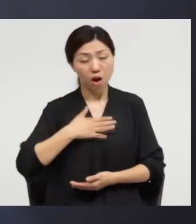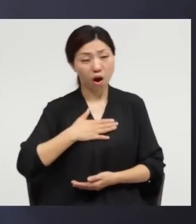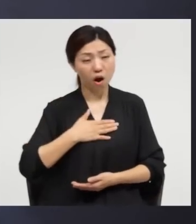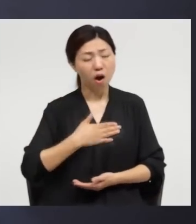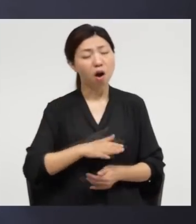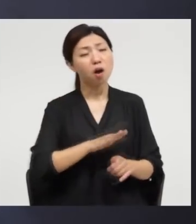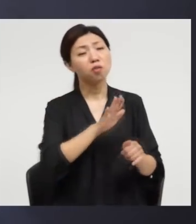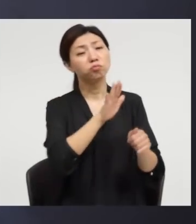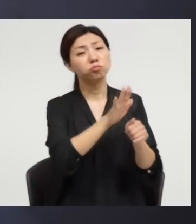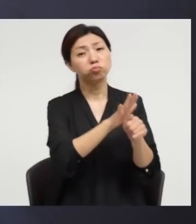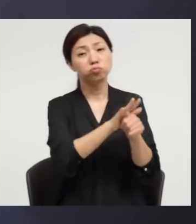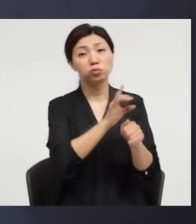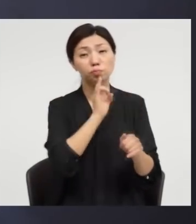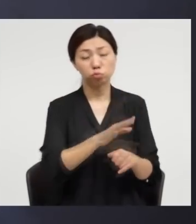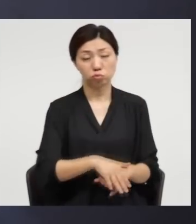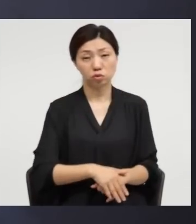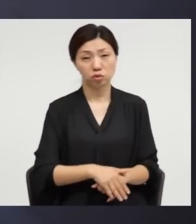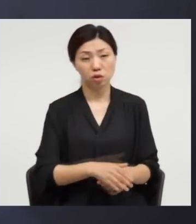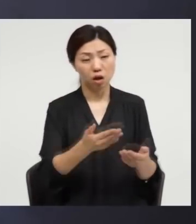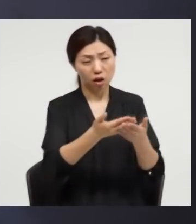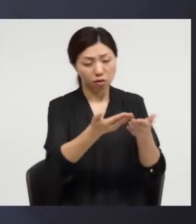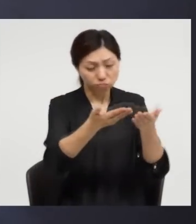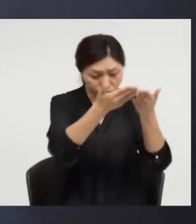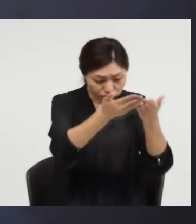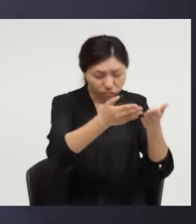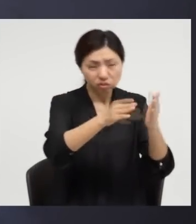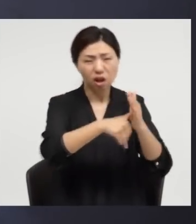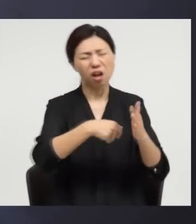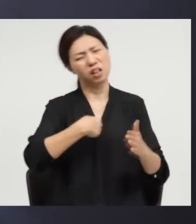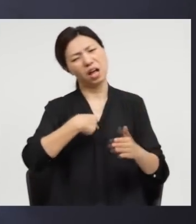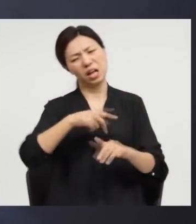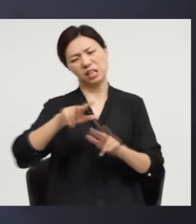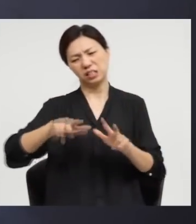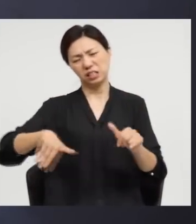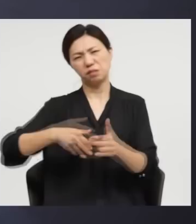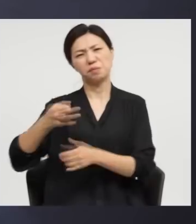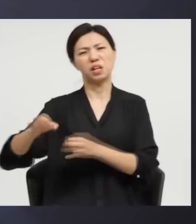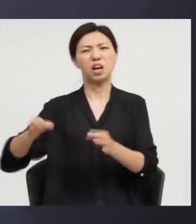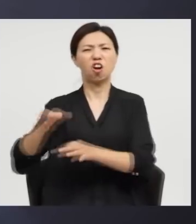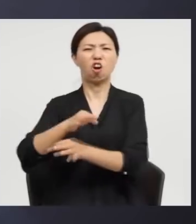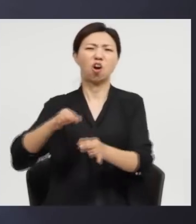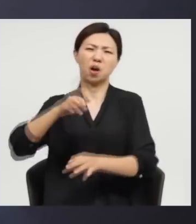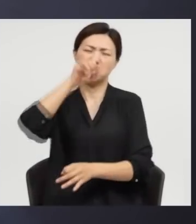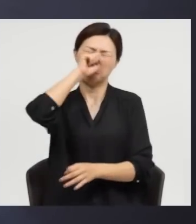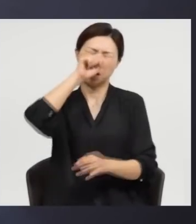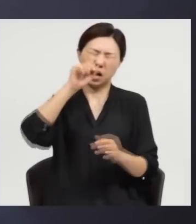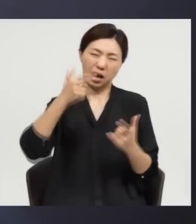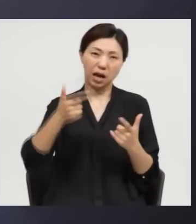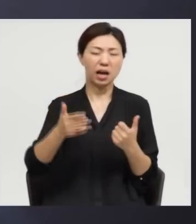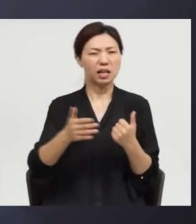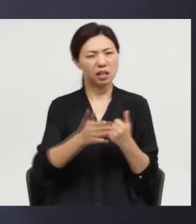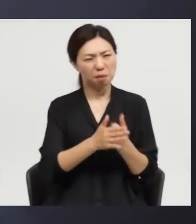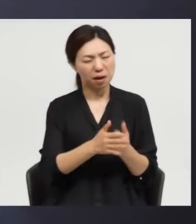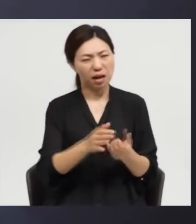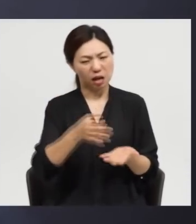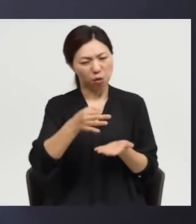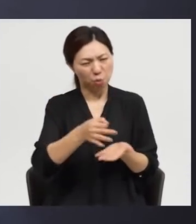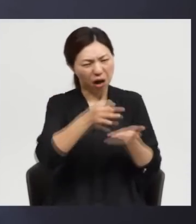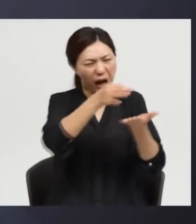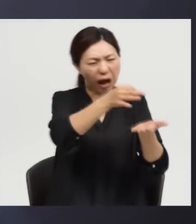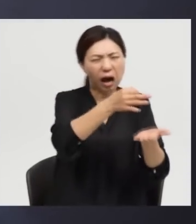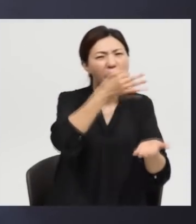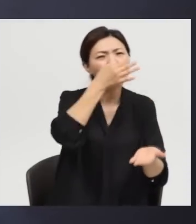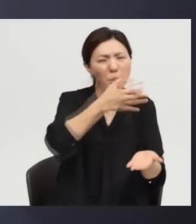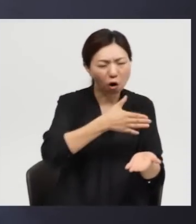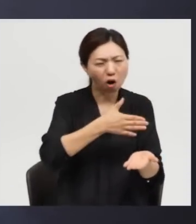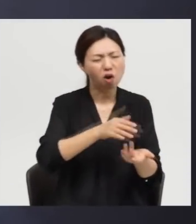아이고 스님 죄송합니다. 요새 사업이 좀 안 돼가, 형편이 안 돼가 제가 그만큼 많이 못 내고